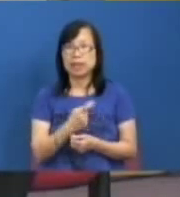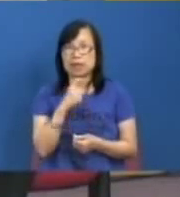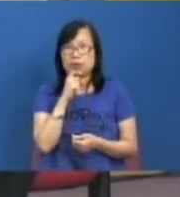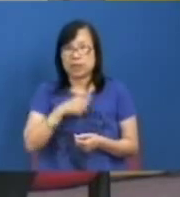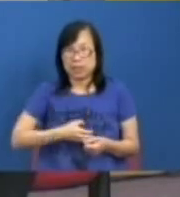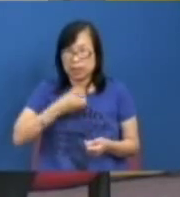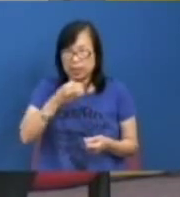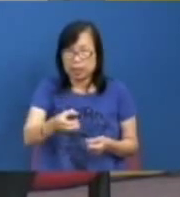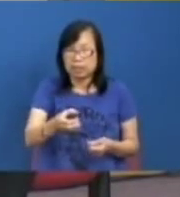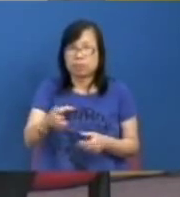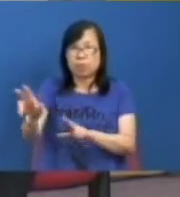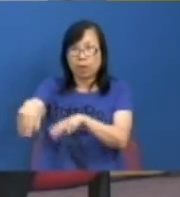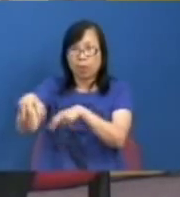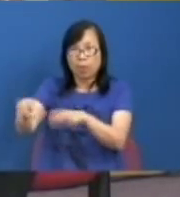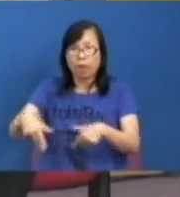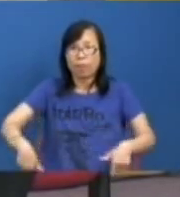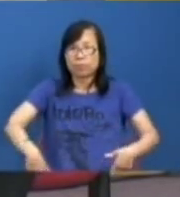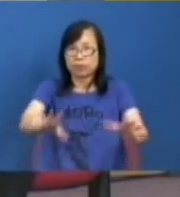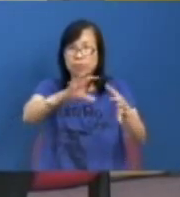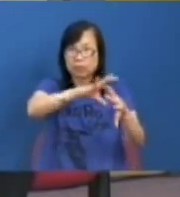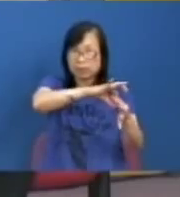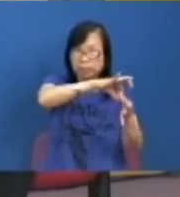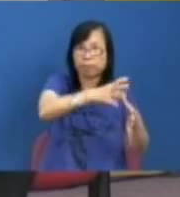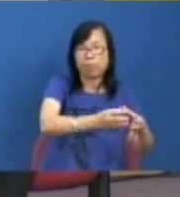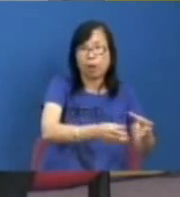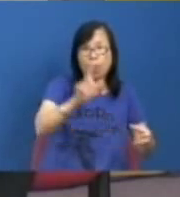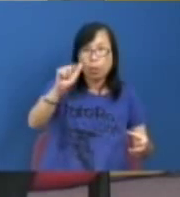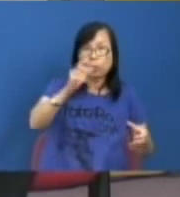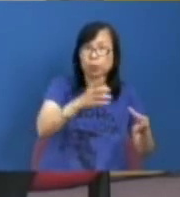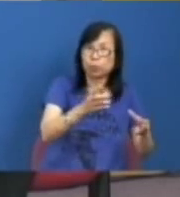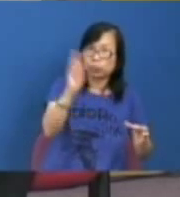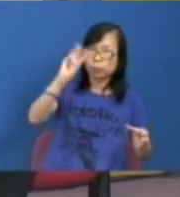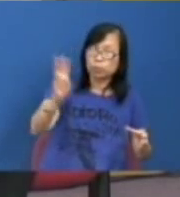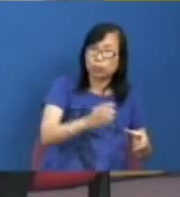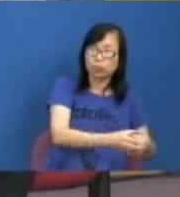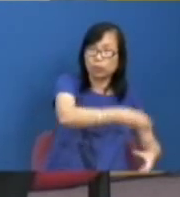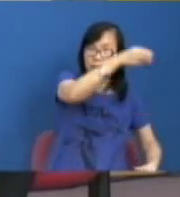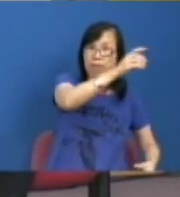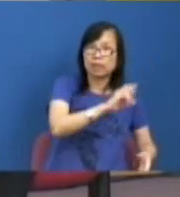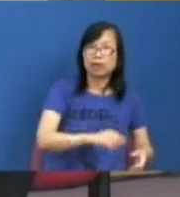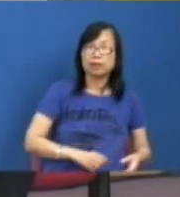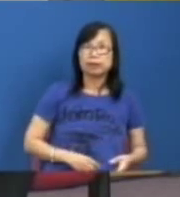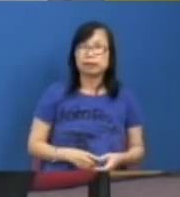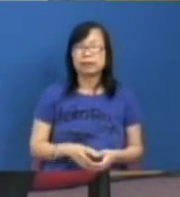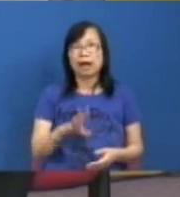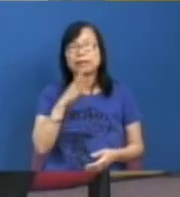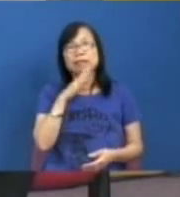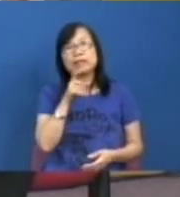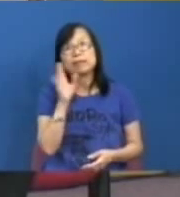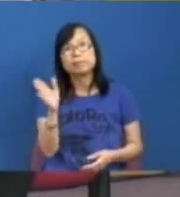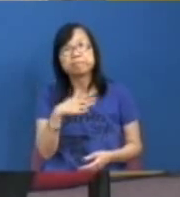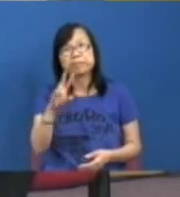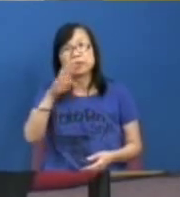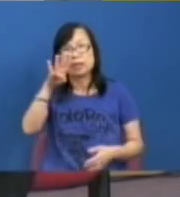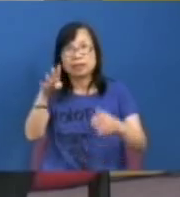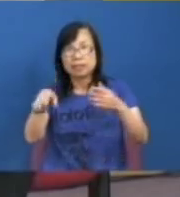助鄉村嗰、那個接駁污水處理嘅一個資助嘅，佢大概係40,000元。咁如果你有